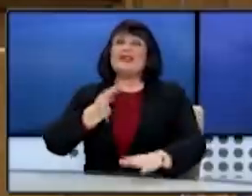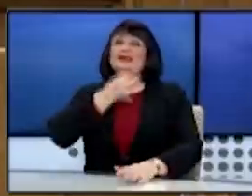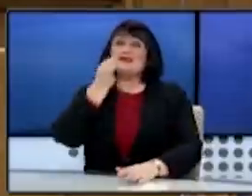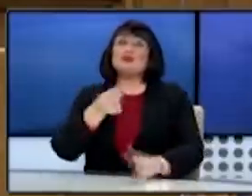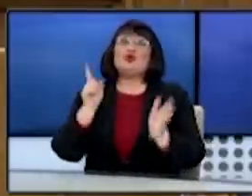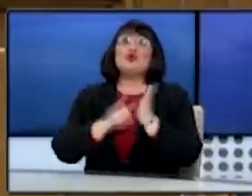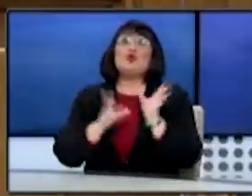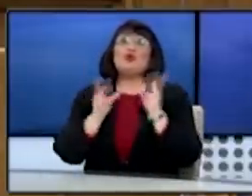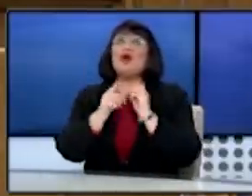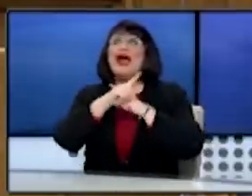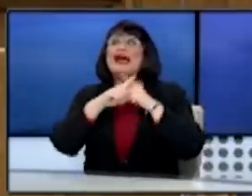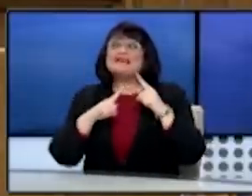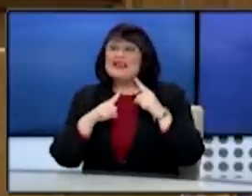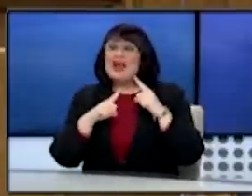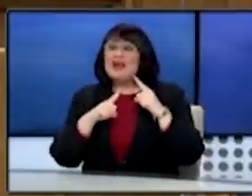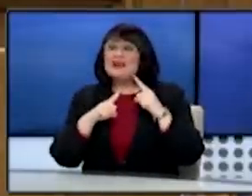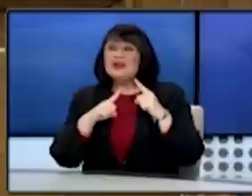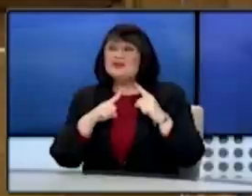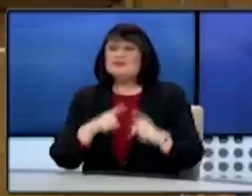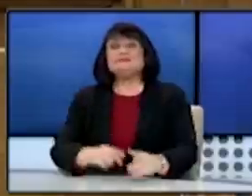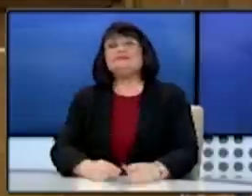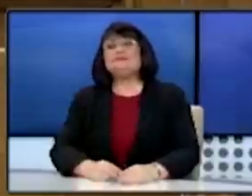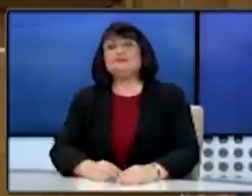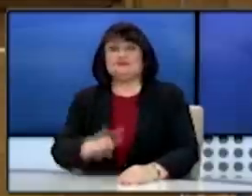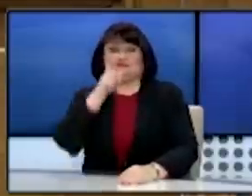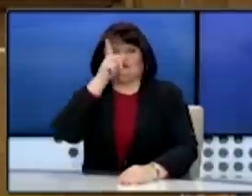για τον νόμο Χατζηδάκη? Μπορείτε